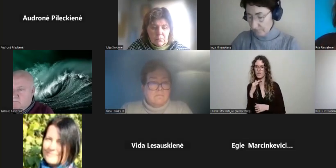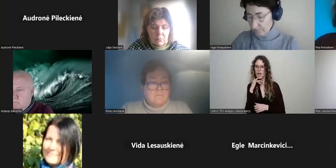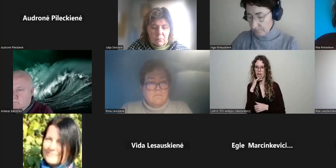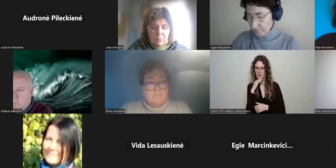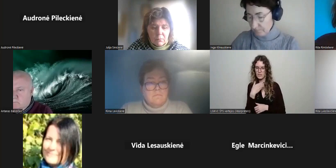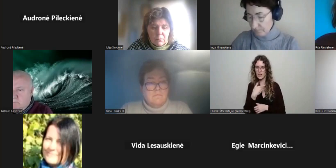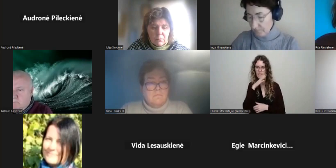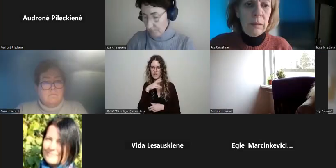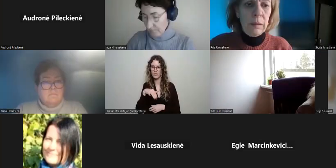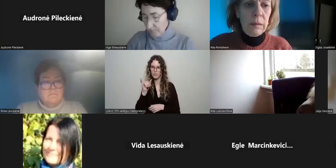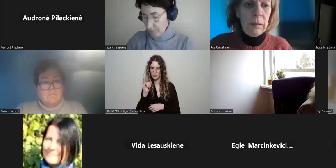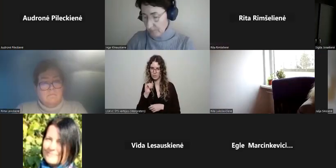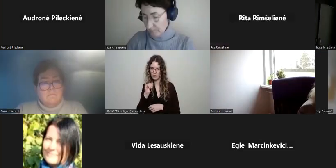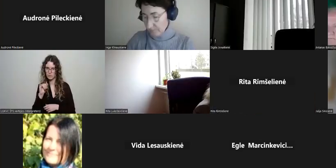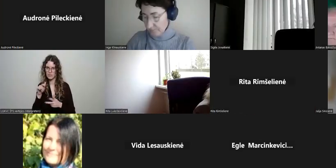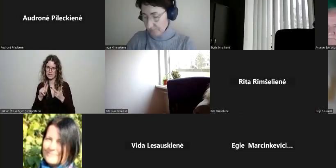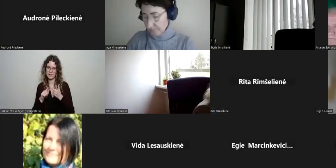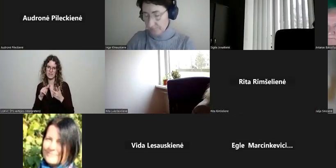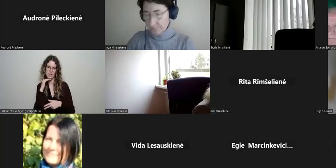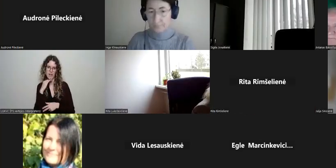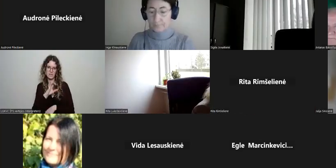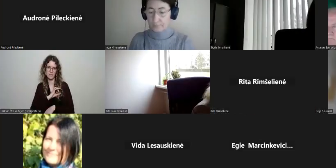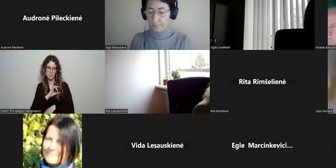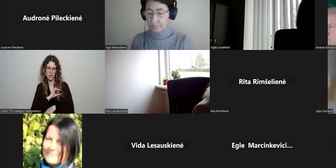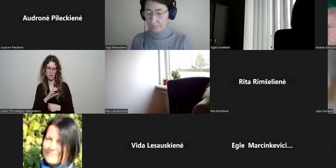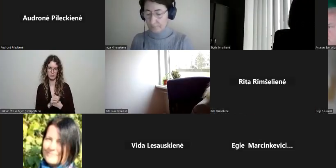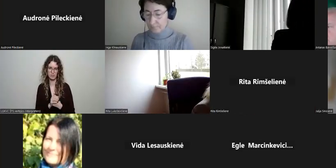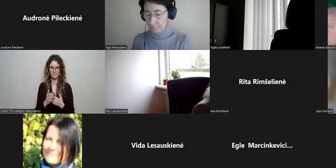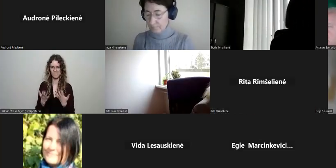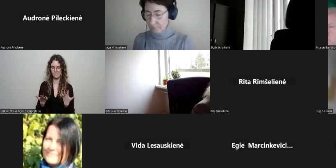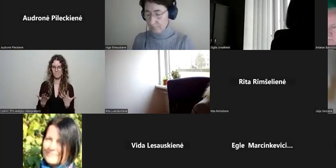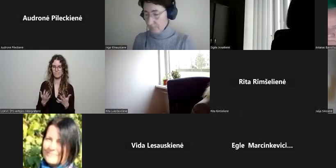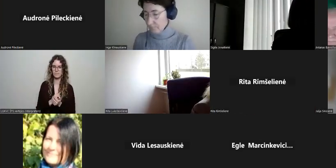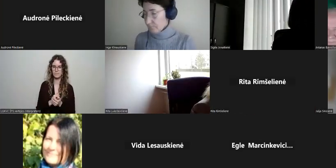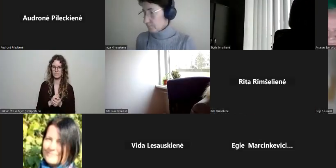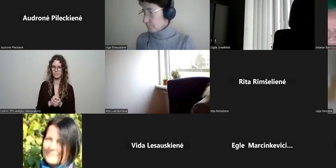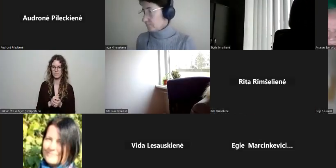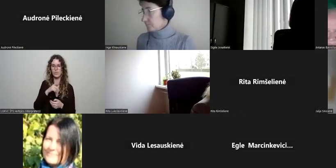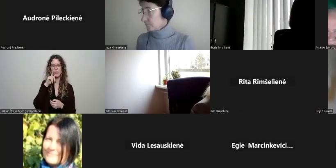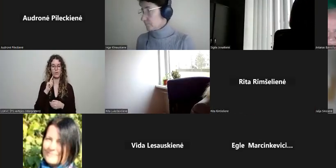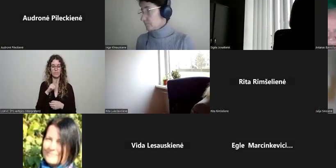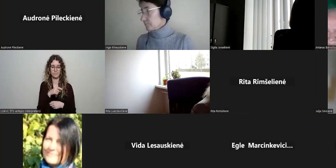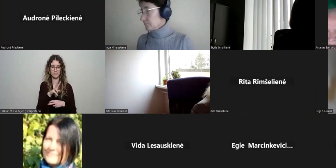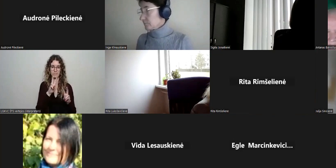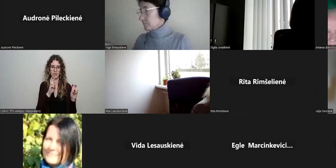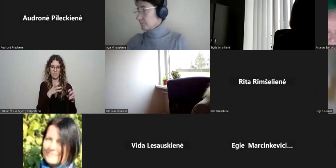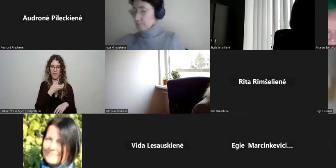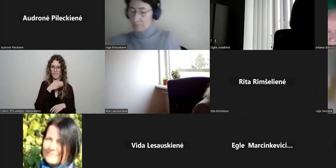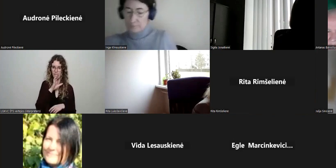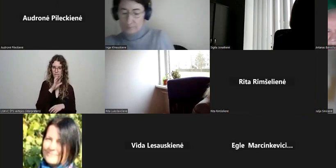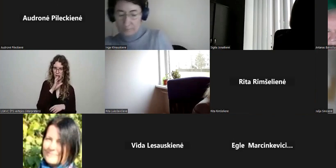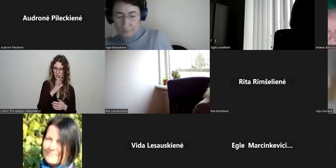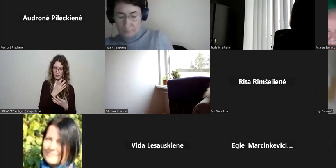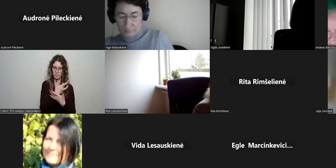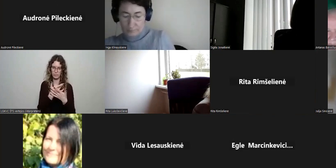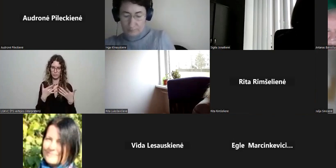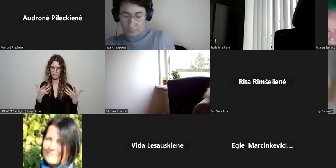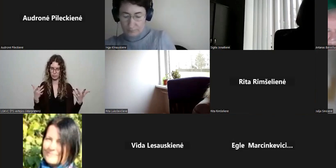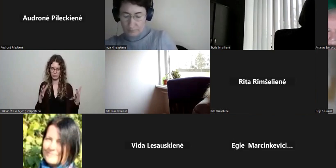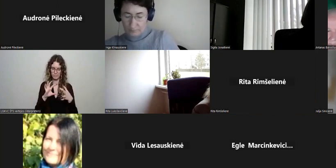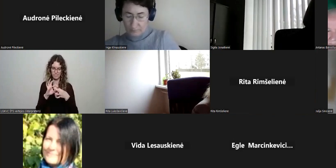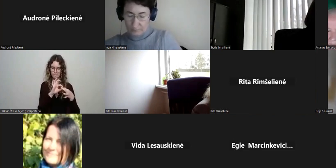vandenį 3 klasėje. Tai vat būtų, kaip mes sakom, nu būtų tobula, jeigu mes tą vandenį iš tikrųjų ir visas su juo